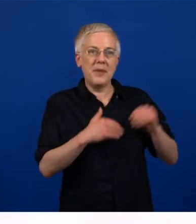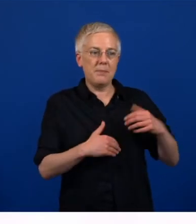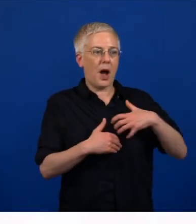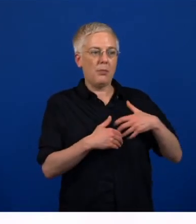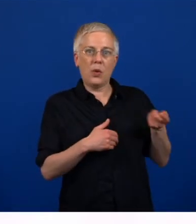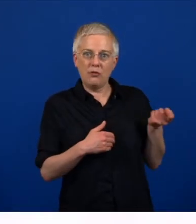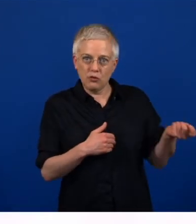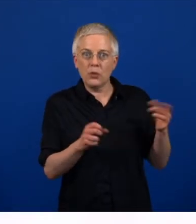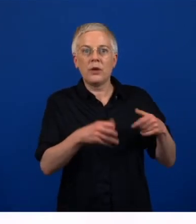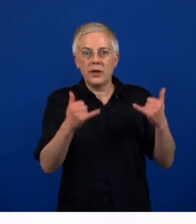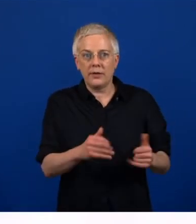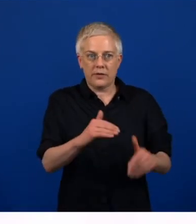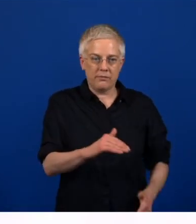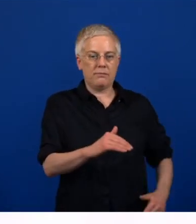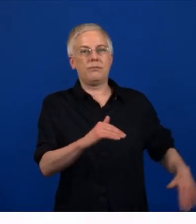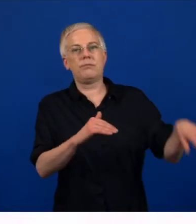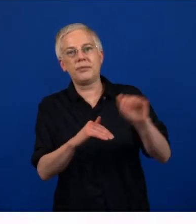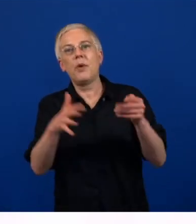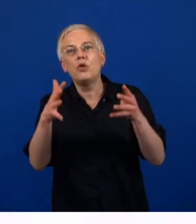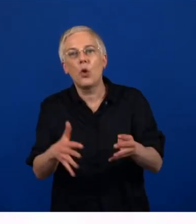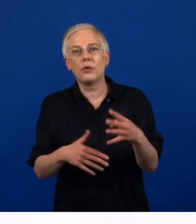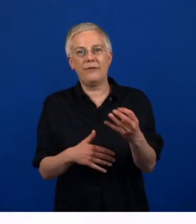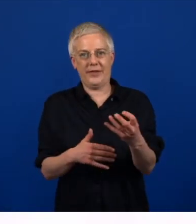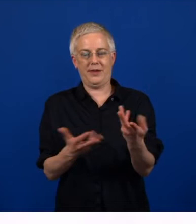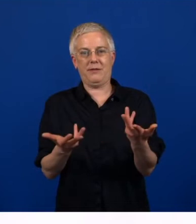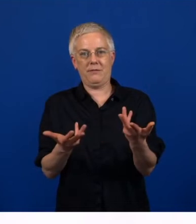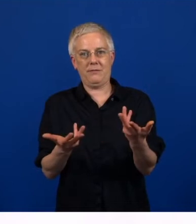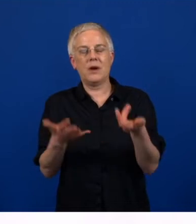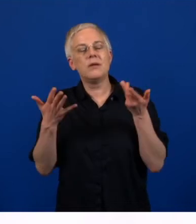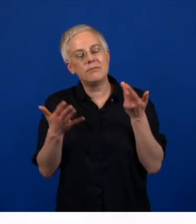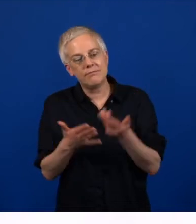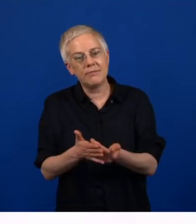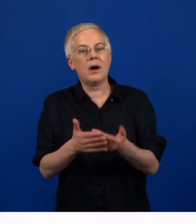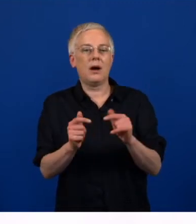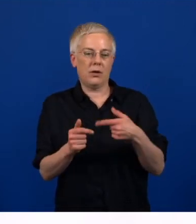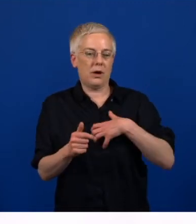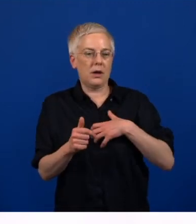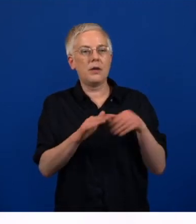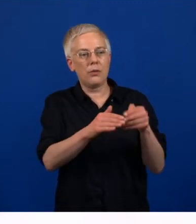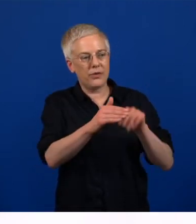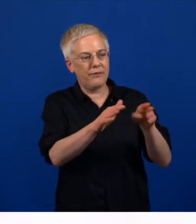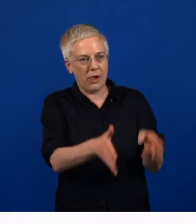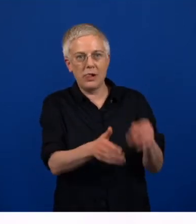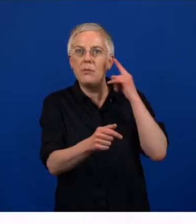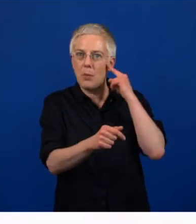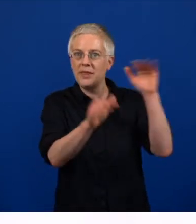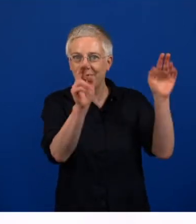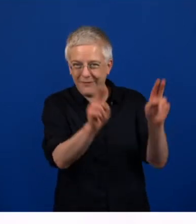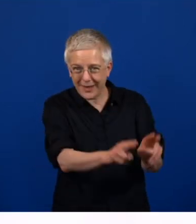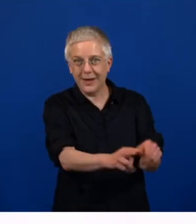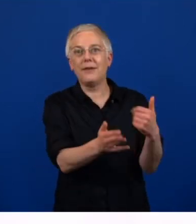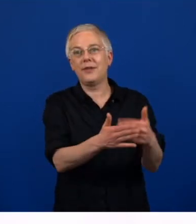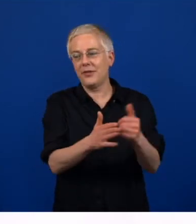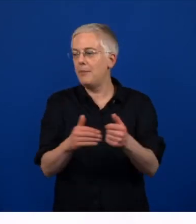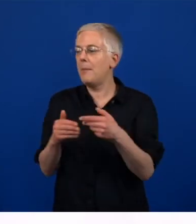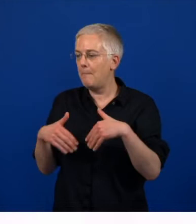damit zusammen, dass wir wenige Krankenhausfälle haben. Und selbst zum Höchststand unserer Krankenhausversorgung